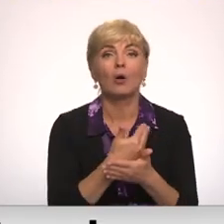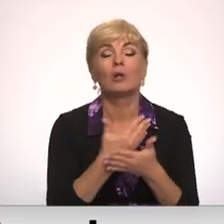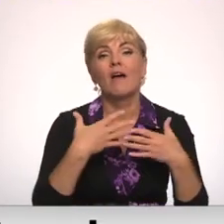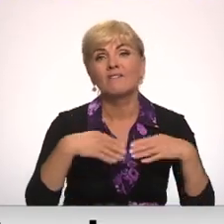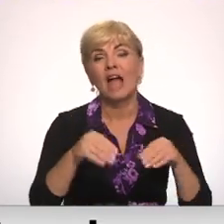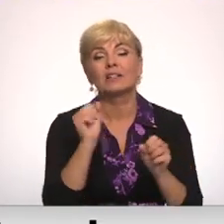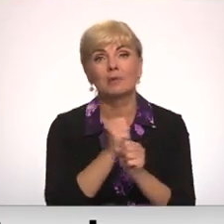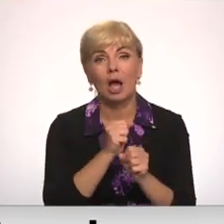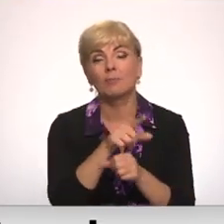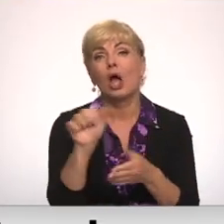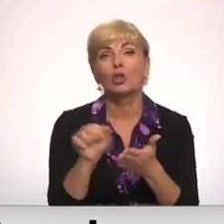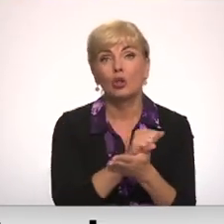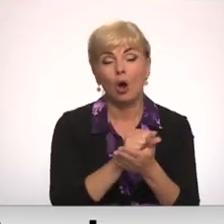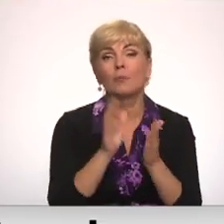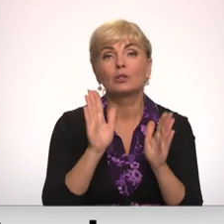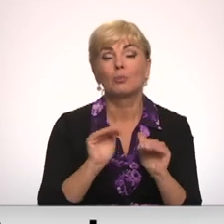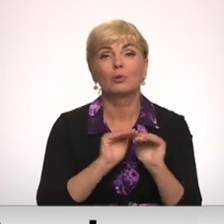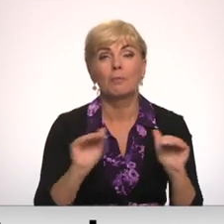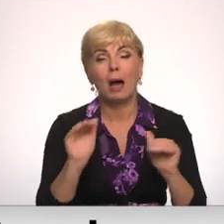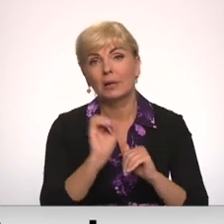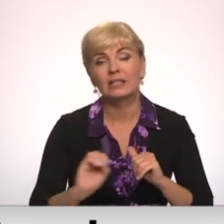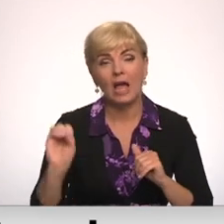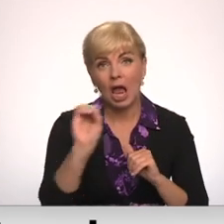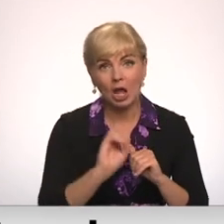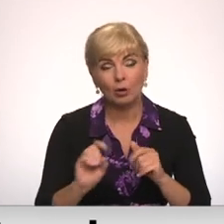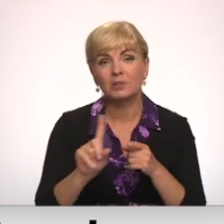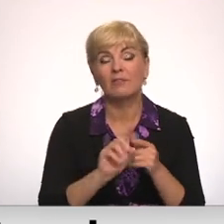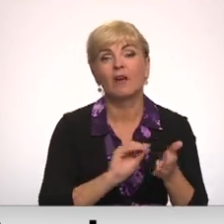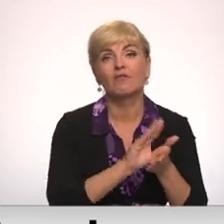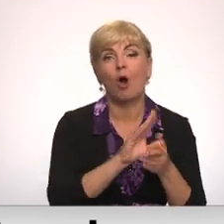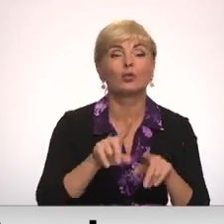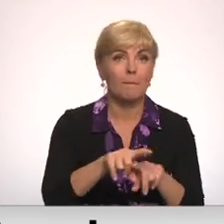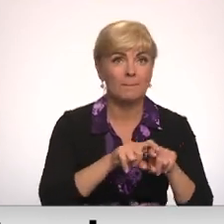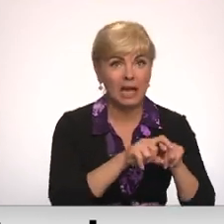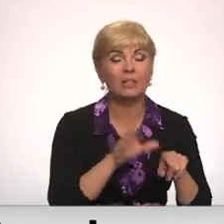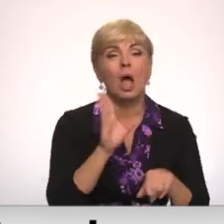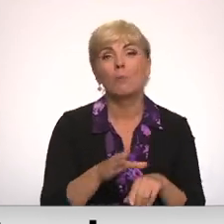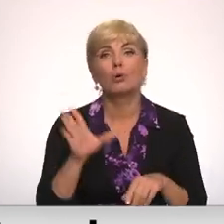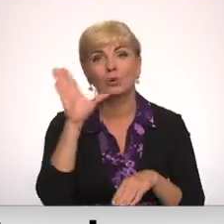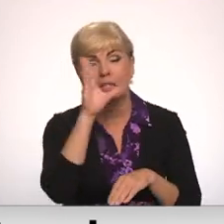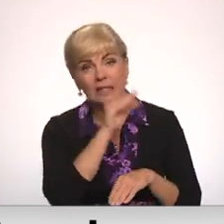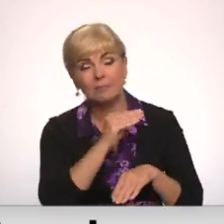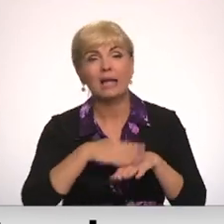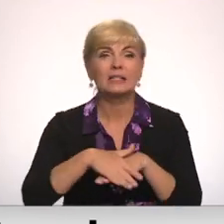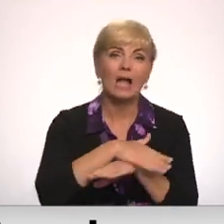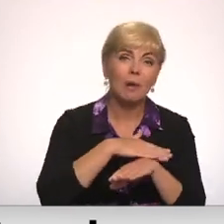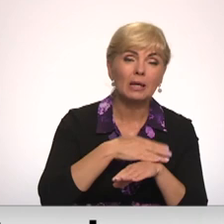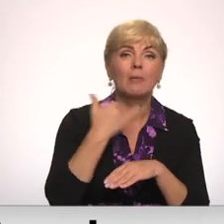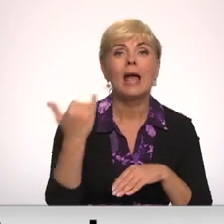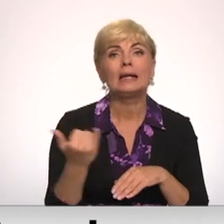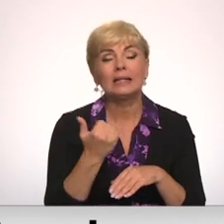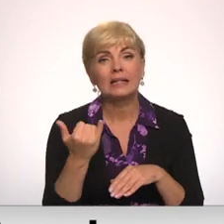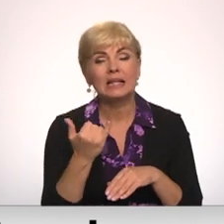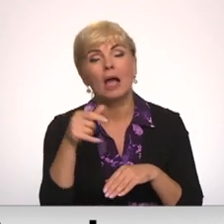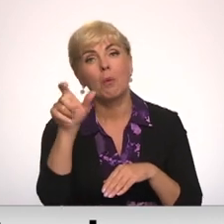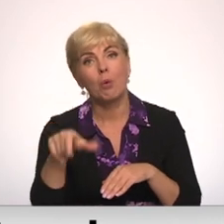darbi. Šis dokuments būs arī pamats Eiropas Savienības fondu piesaistē. Būs iespēja piedalīties sabiedrībai, interesētajām